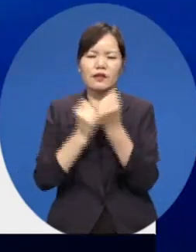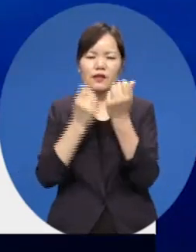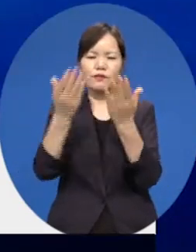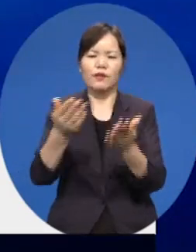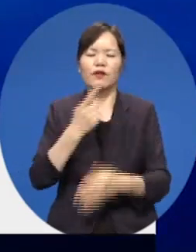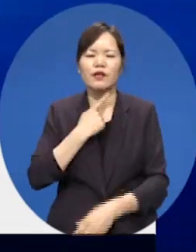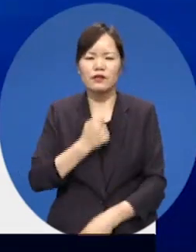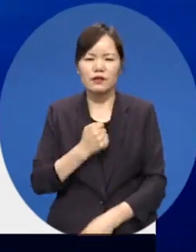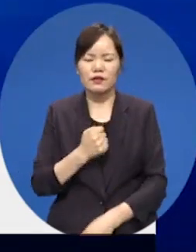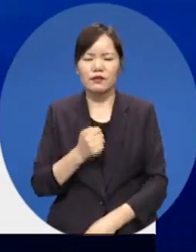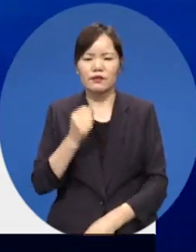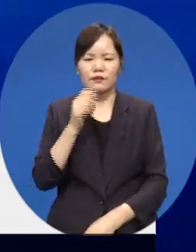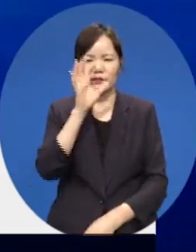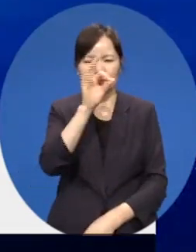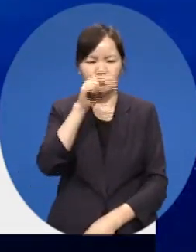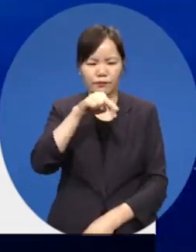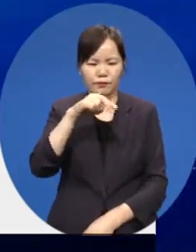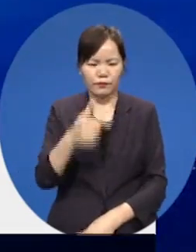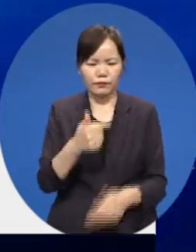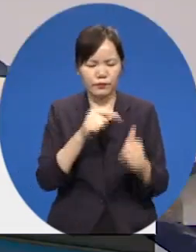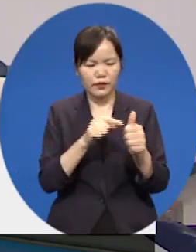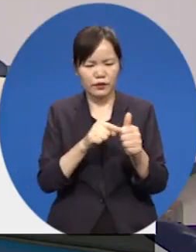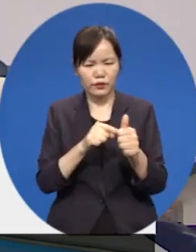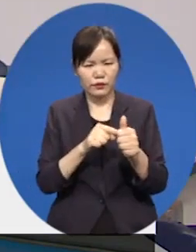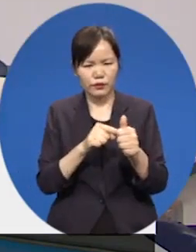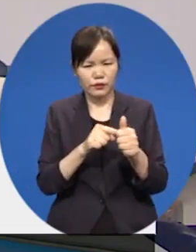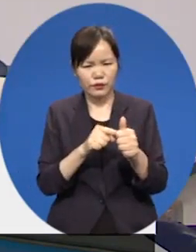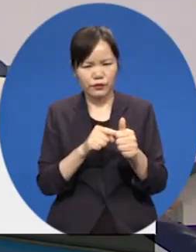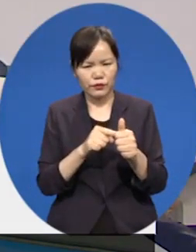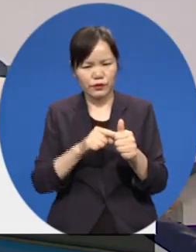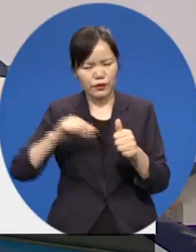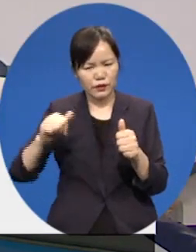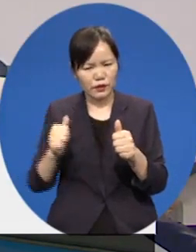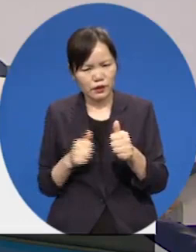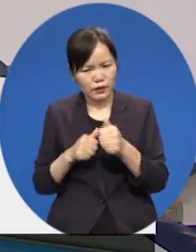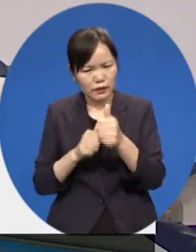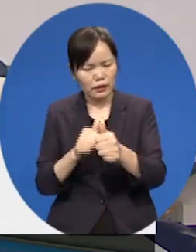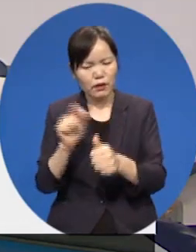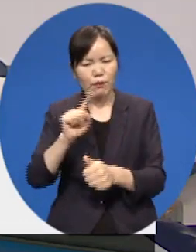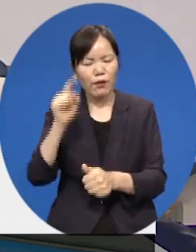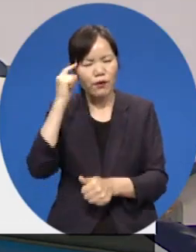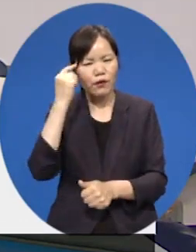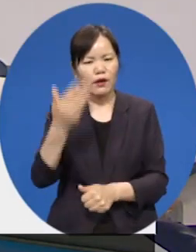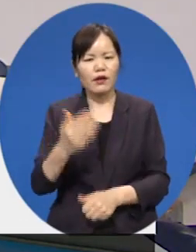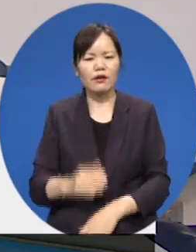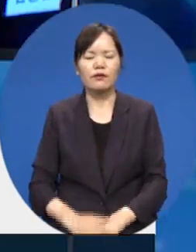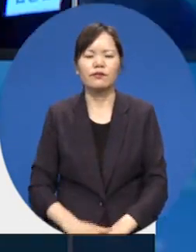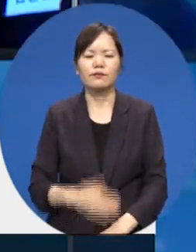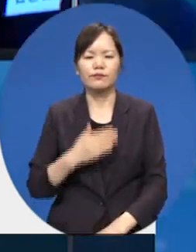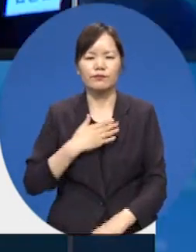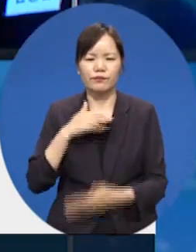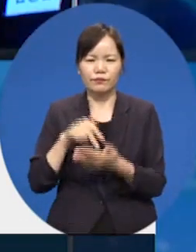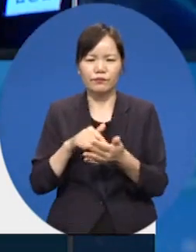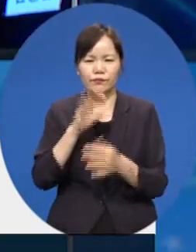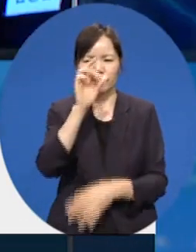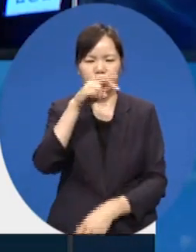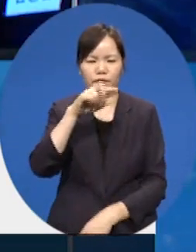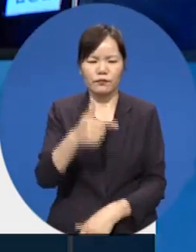그렇다면 윤석열 전 총장은 어떤 뜻을 따르게 될까요? 저는 윤석열 전